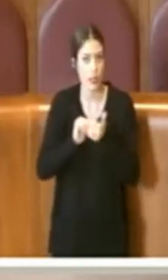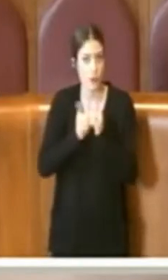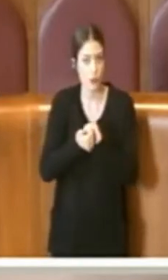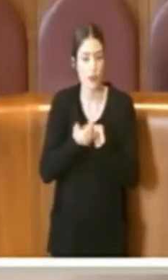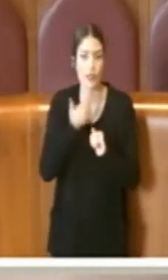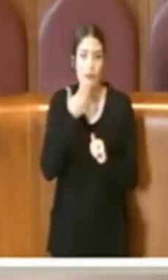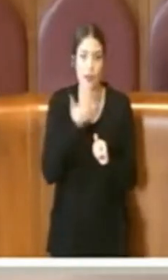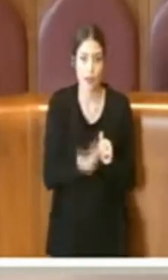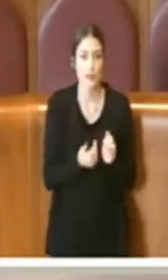Grazie.